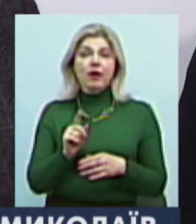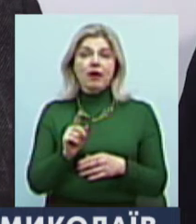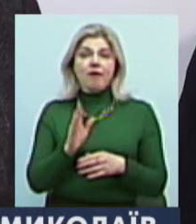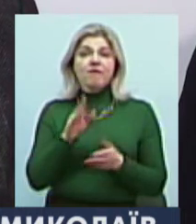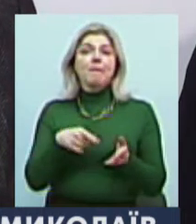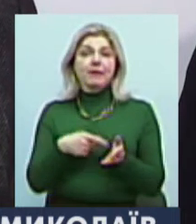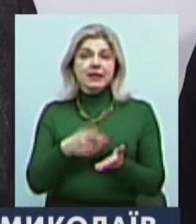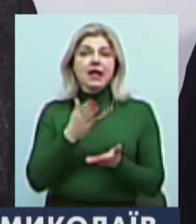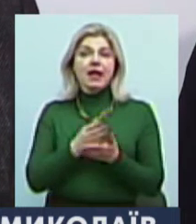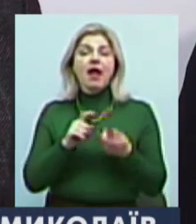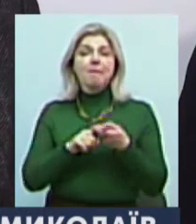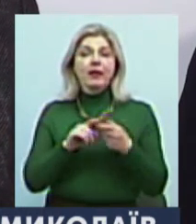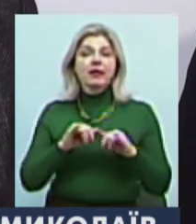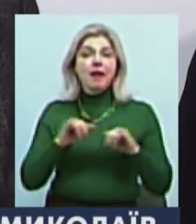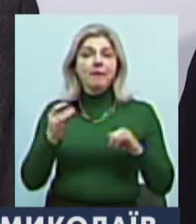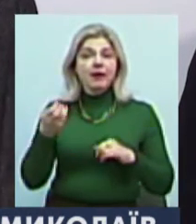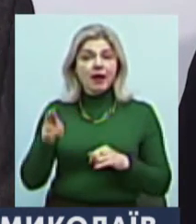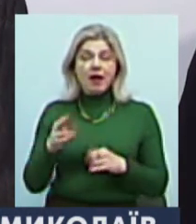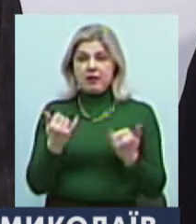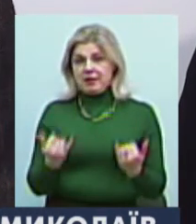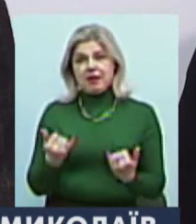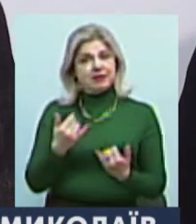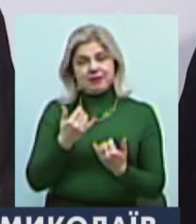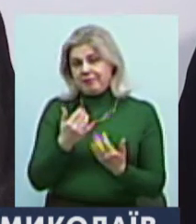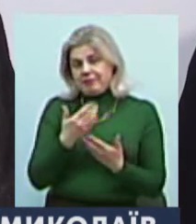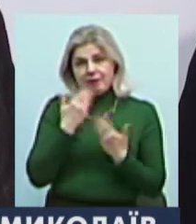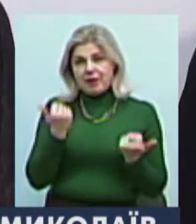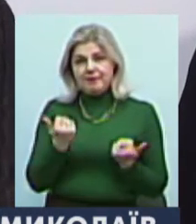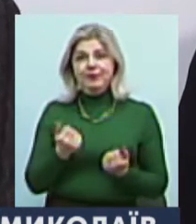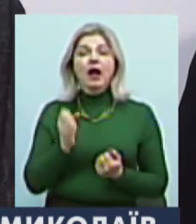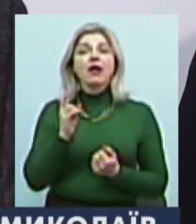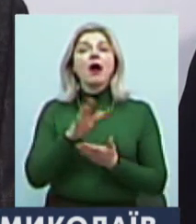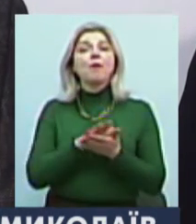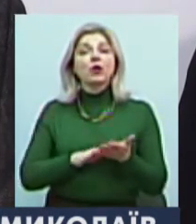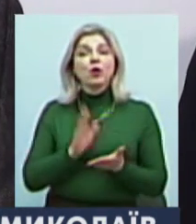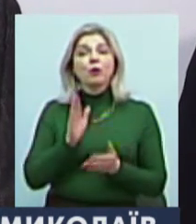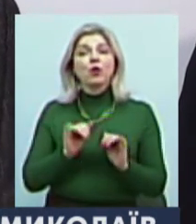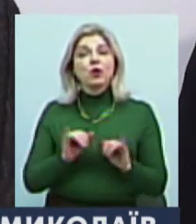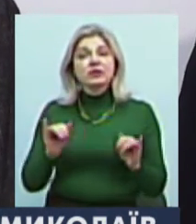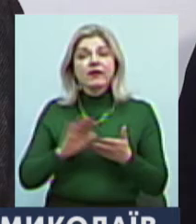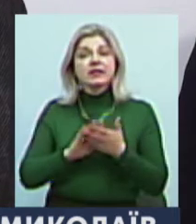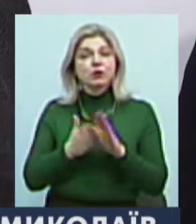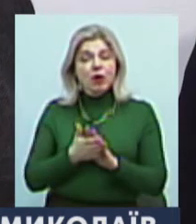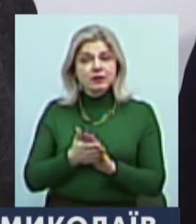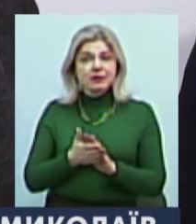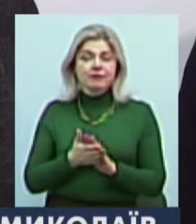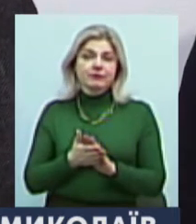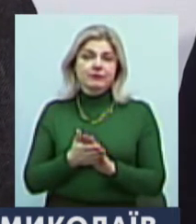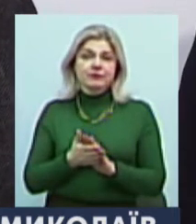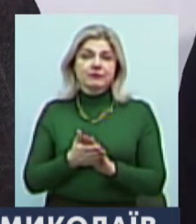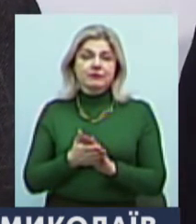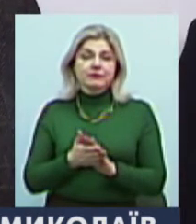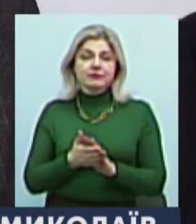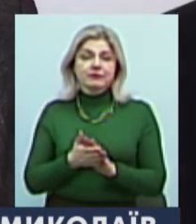місті є епідемія, на даний момент немає. Як в подальшому буде розвиватися ситуація, то ми будемо